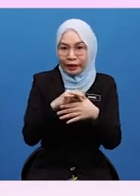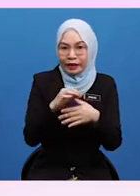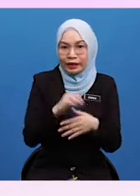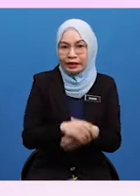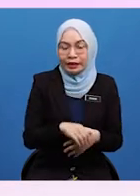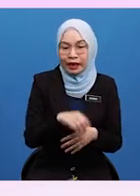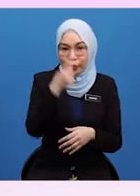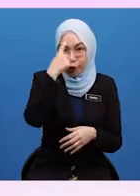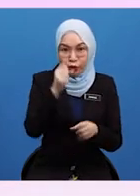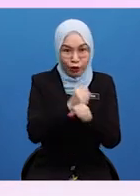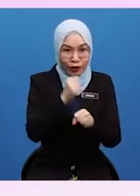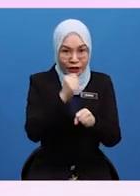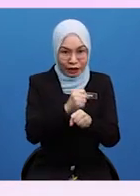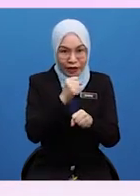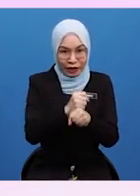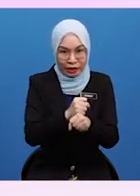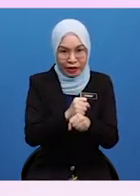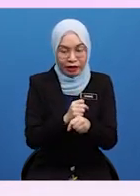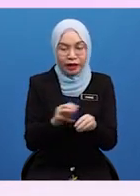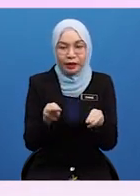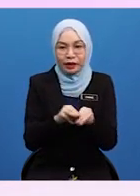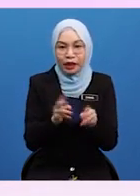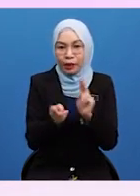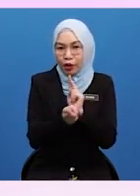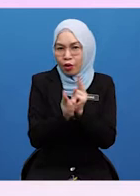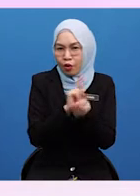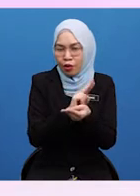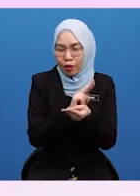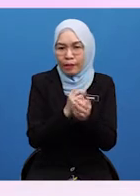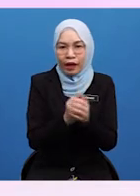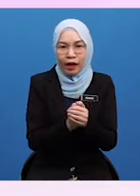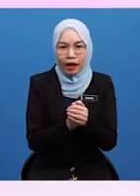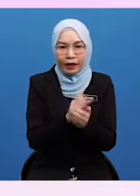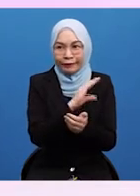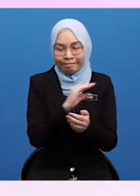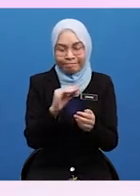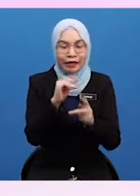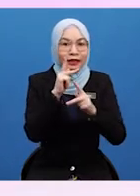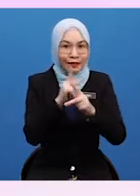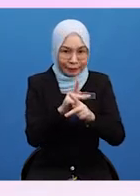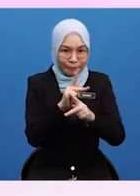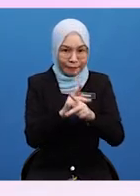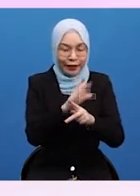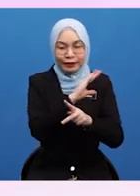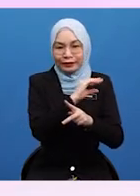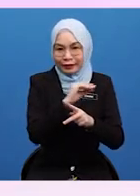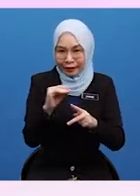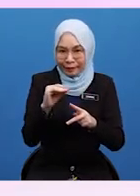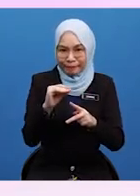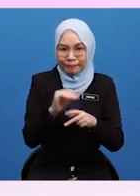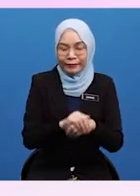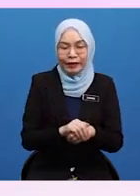kejar-kejar seperti mengubah menyimpan melindungi